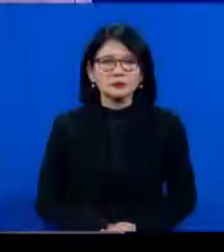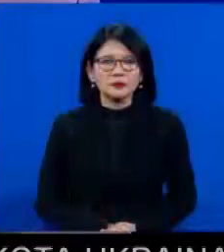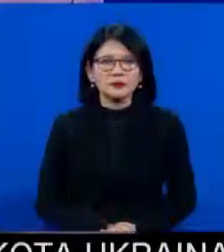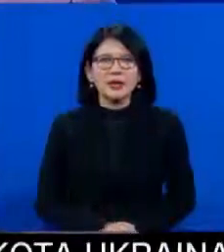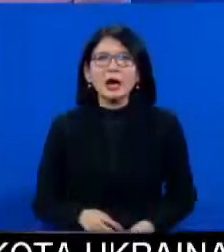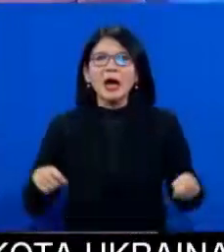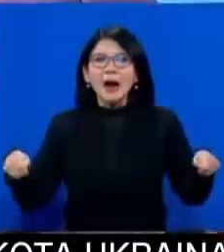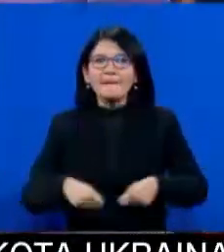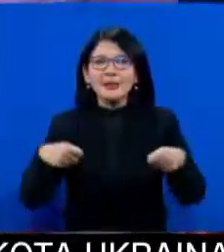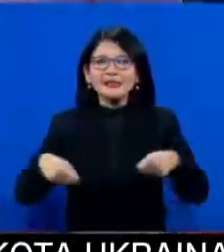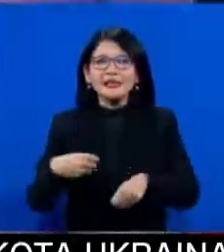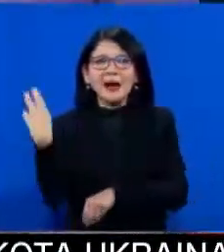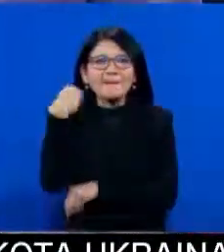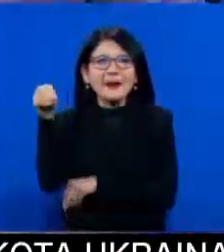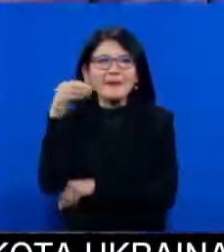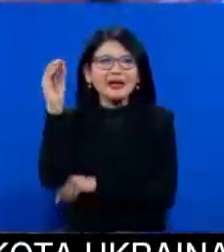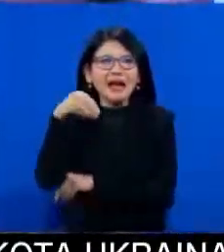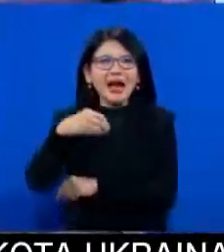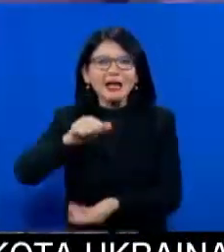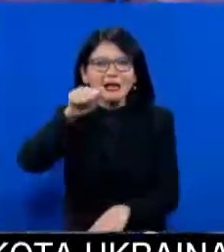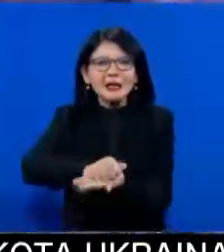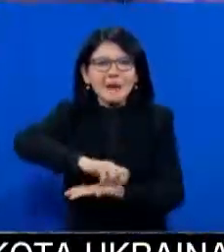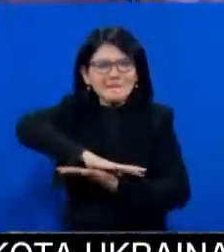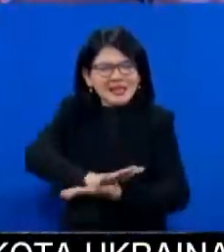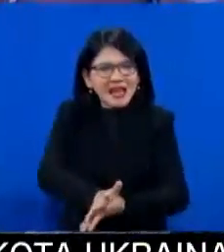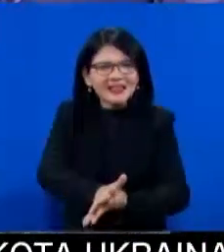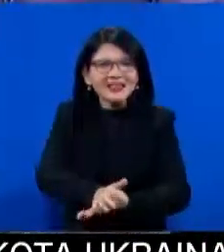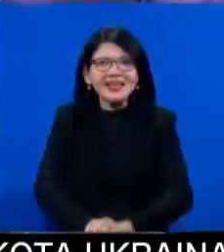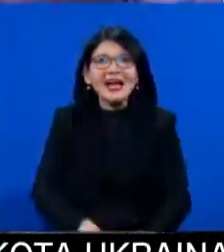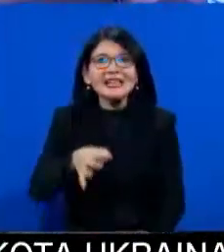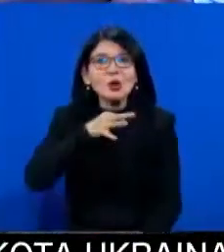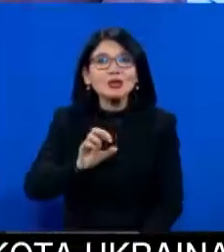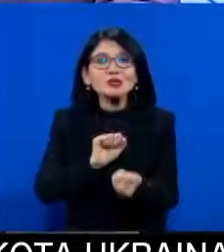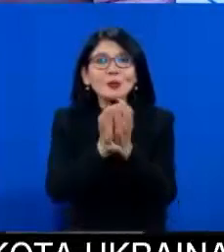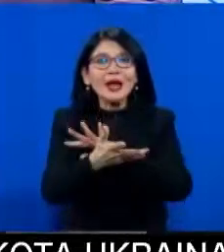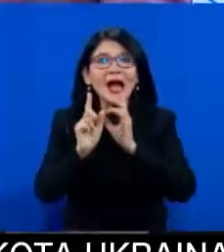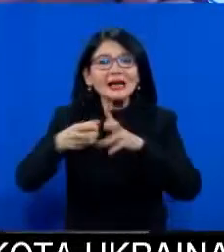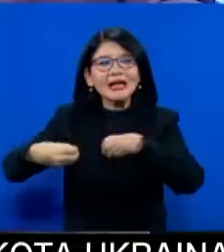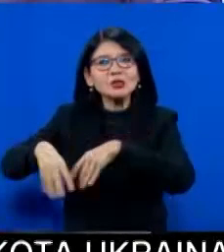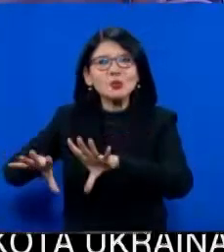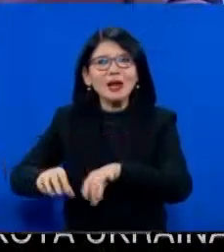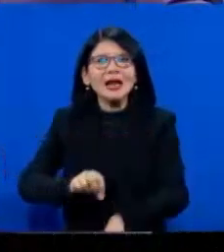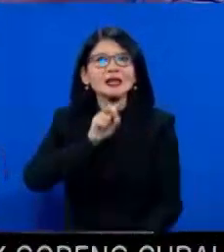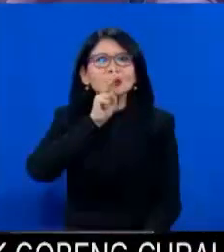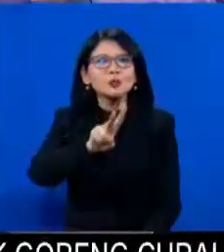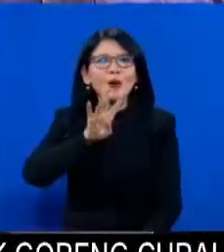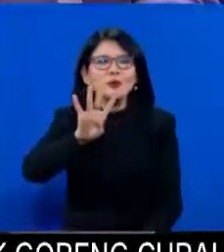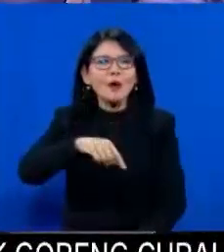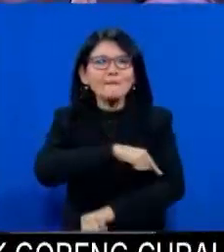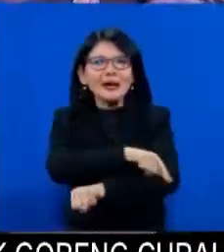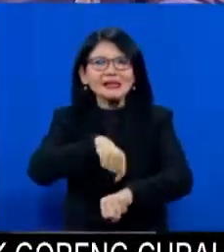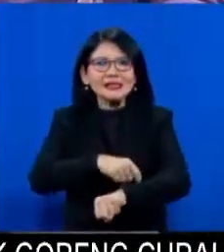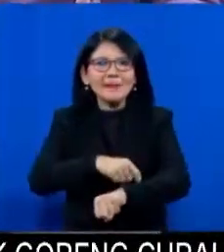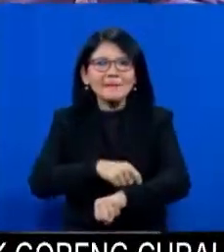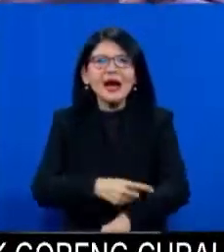Masakan bebek atau ayam penyet dan kawan-kawan, siapa yang tidak kenal? Nah, di Surabaya ada penjual olahan penyet 24 jam. Setiap